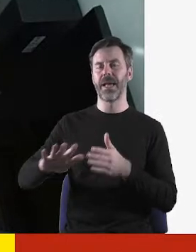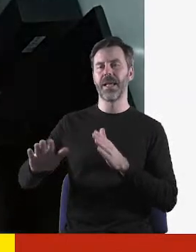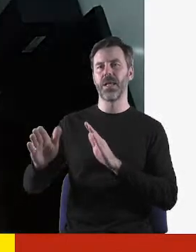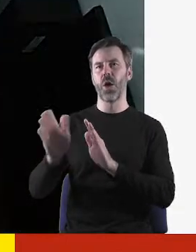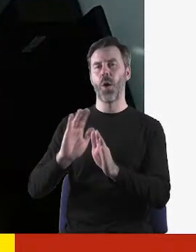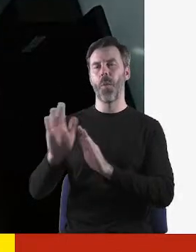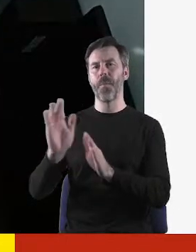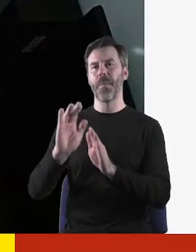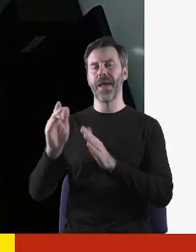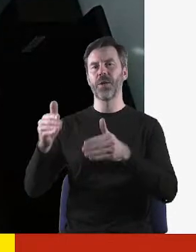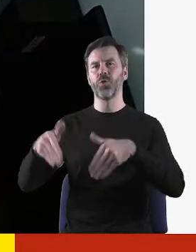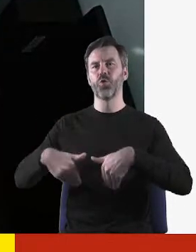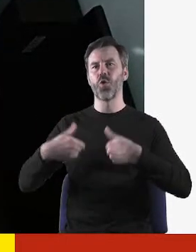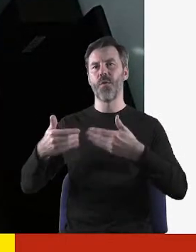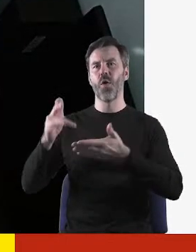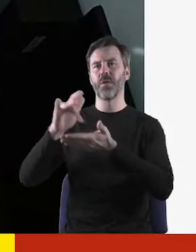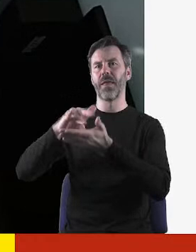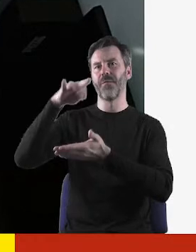Zdrowotnej w Łodzi.